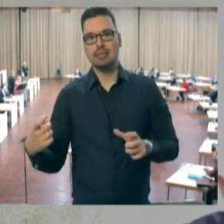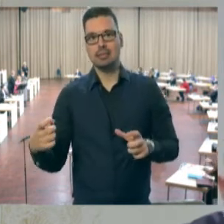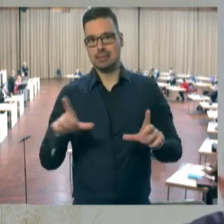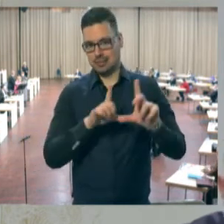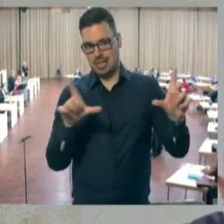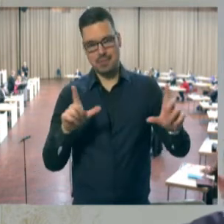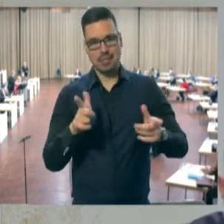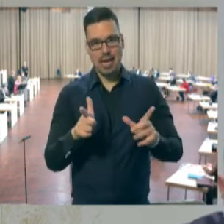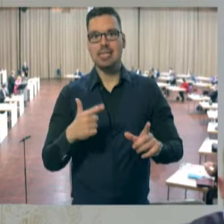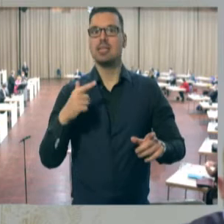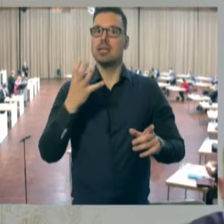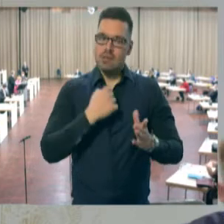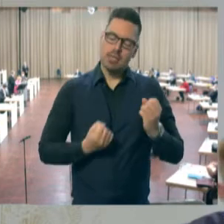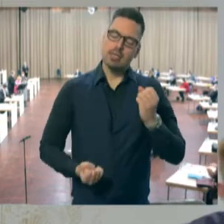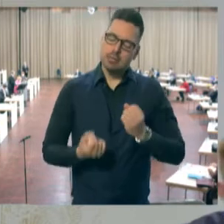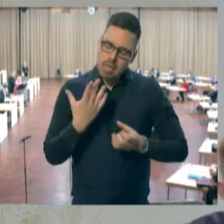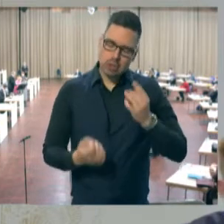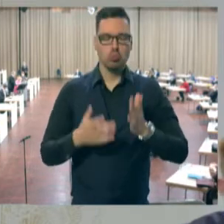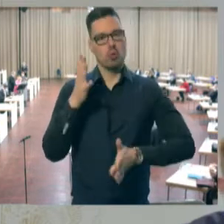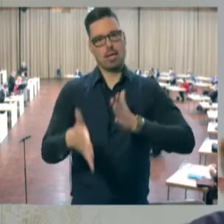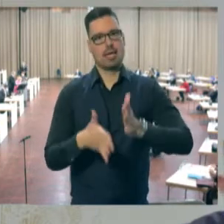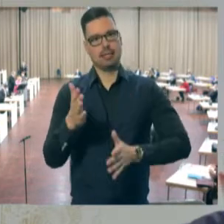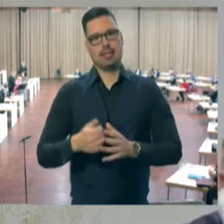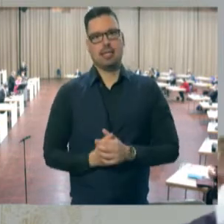über unsere Natur ein bisschen was sagen.